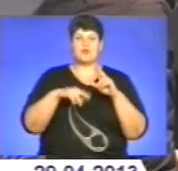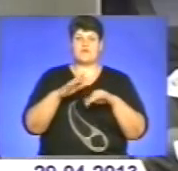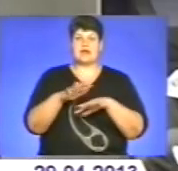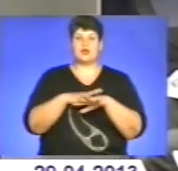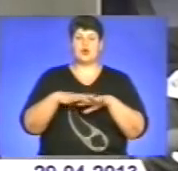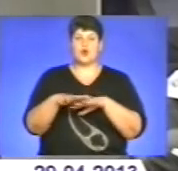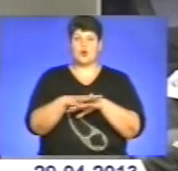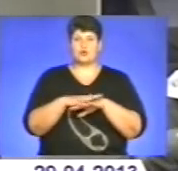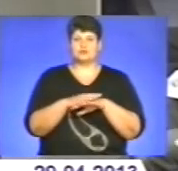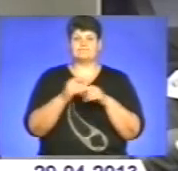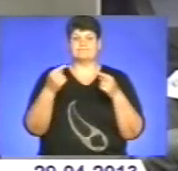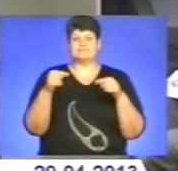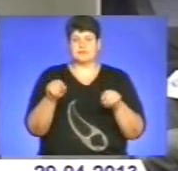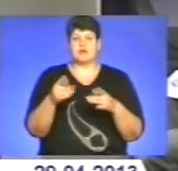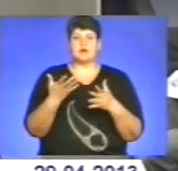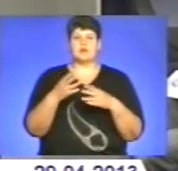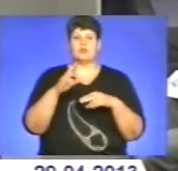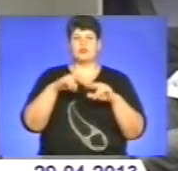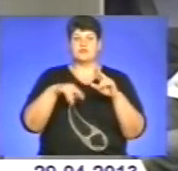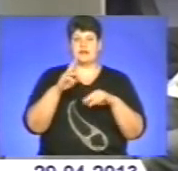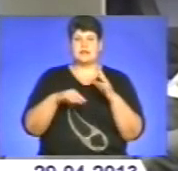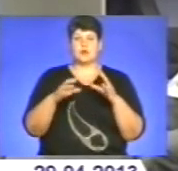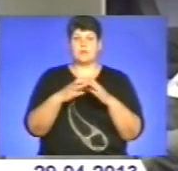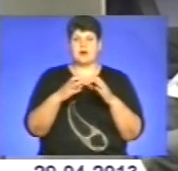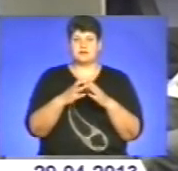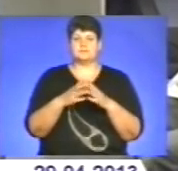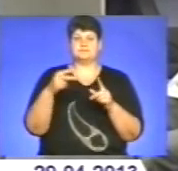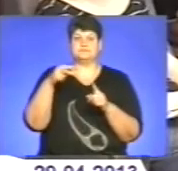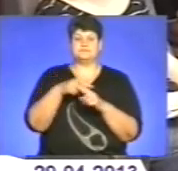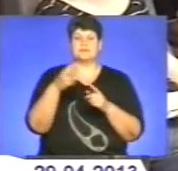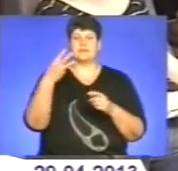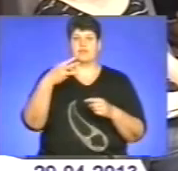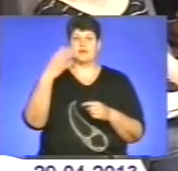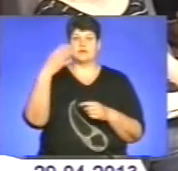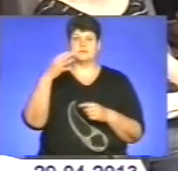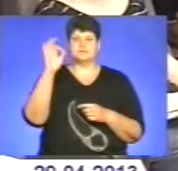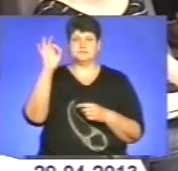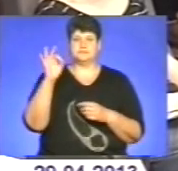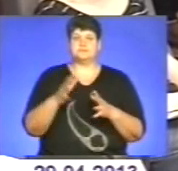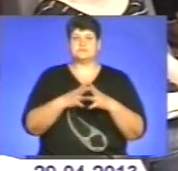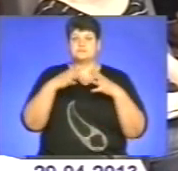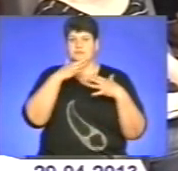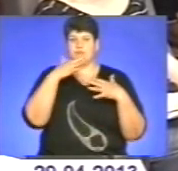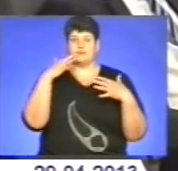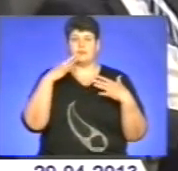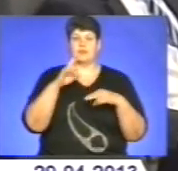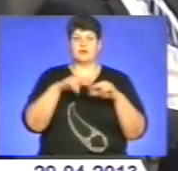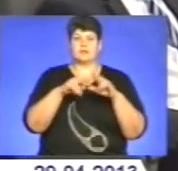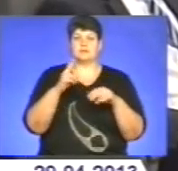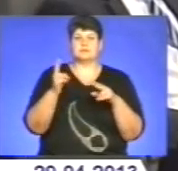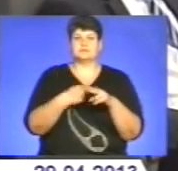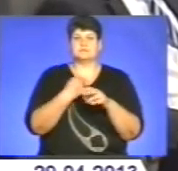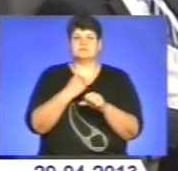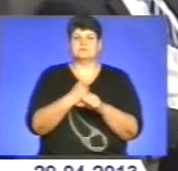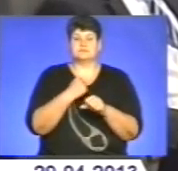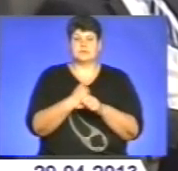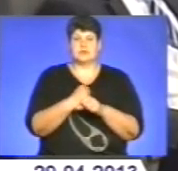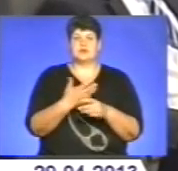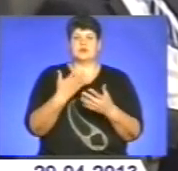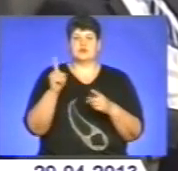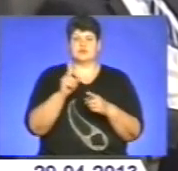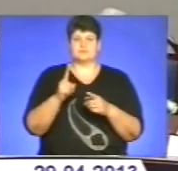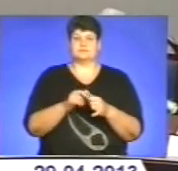патова. Будкомпанії завантажені на 30-40%. Більшість будівельників безробітні. Аби активізувати ринок, необхідні